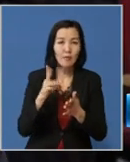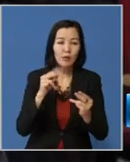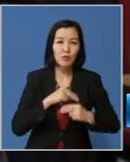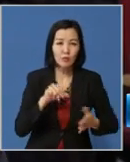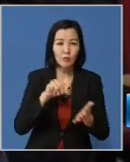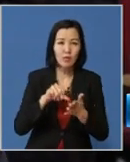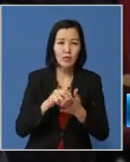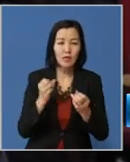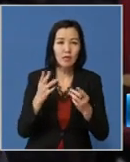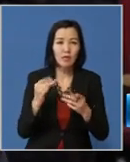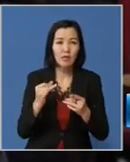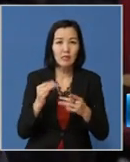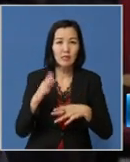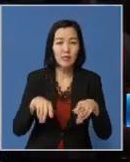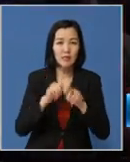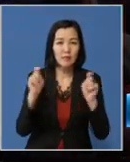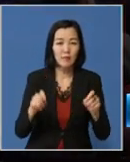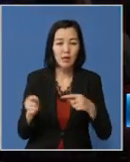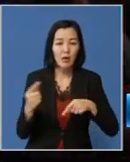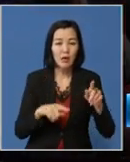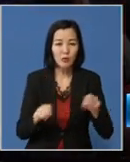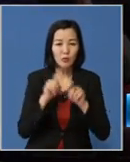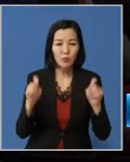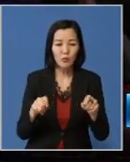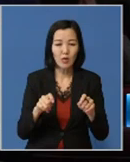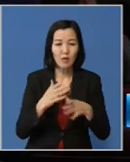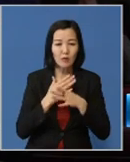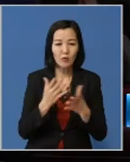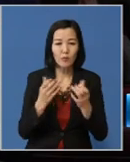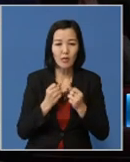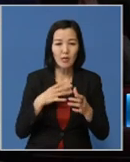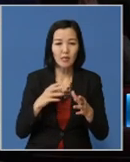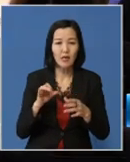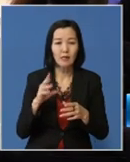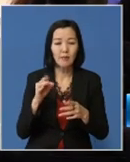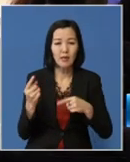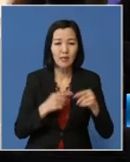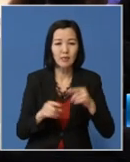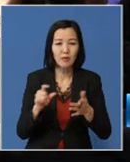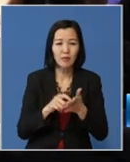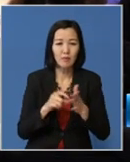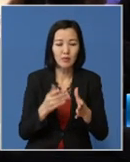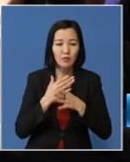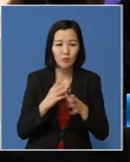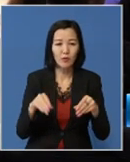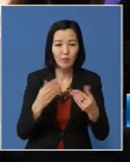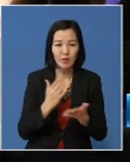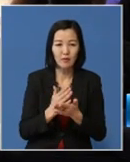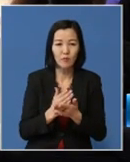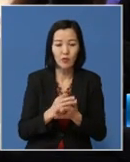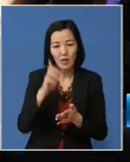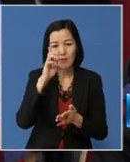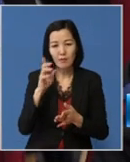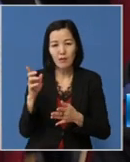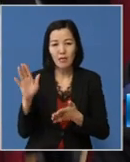жұмысқа орналасса, тағы біразы кәсіп ашу мүмкіндігіне ие болды. Бұл ретте Атамекен облыстық кәсіпкерлер палатасы көмекке келмек, яғни